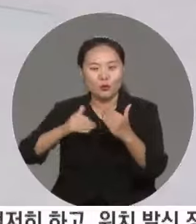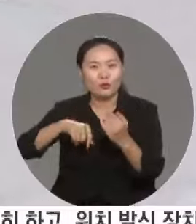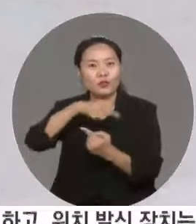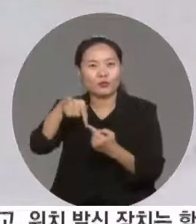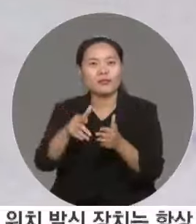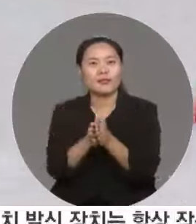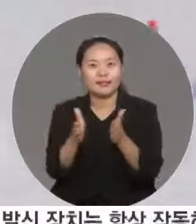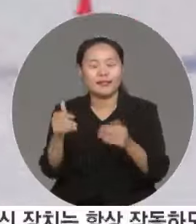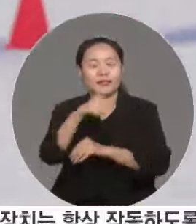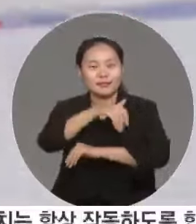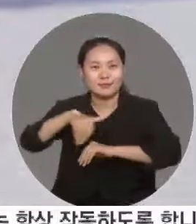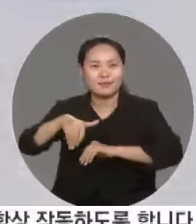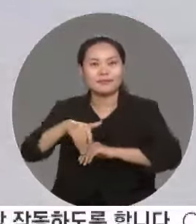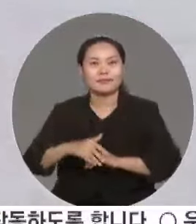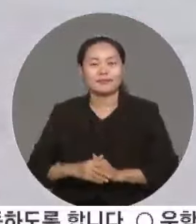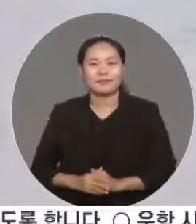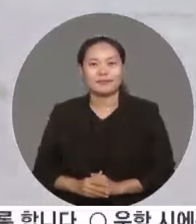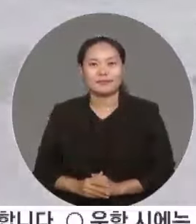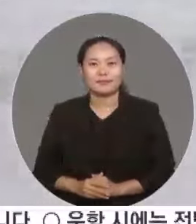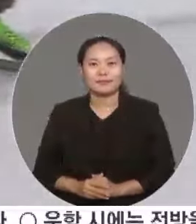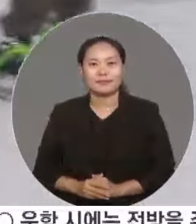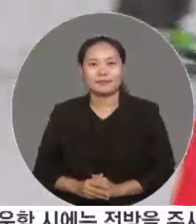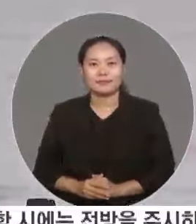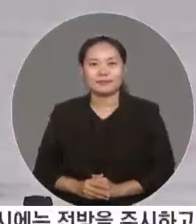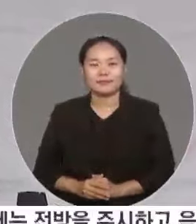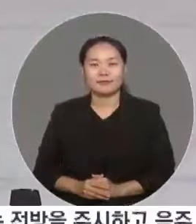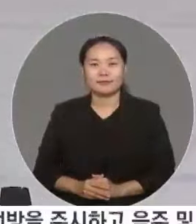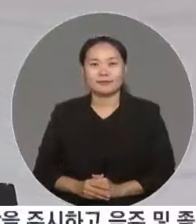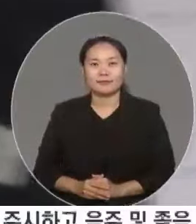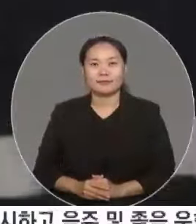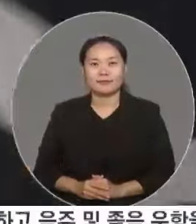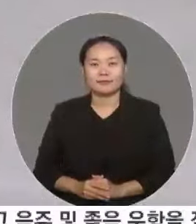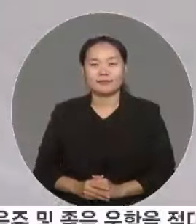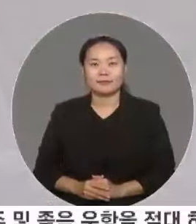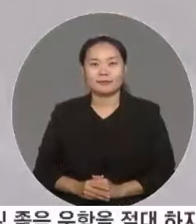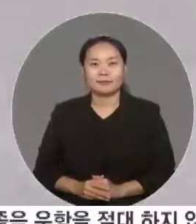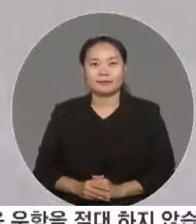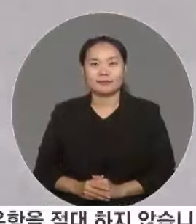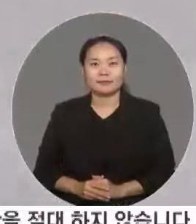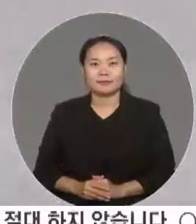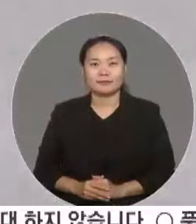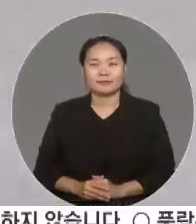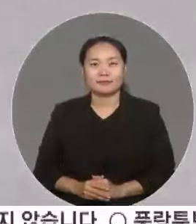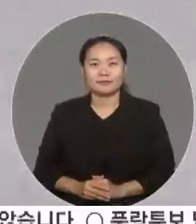6월부터 본격적인 운영에 들어갈 계획입니다. UBC 뉴스 배단입니다.